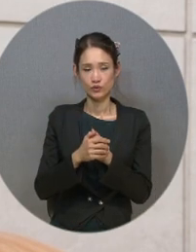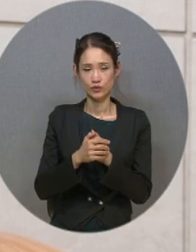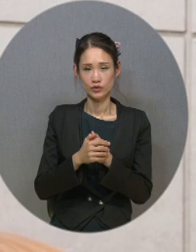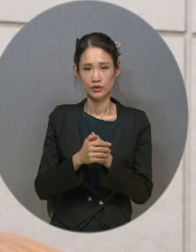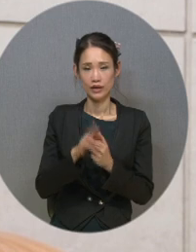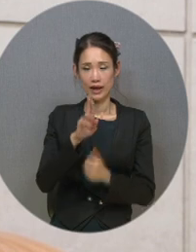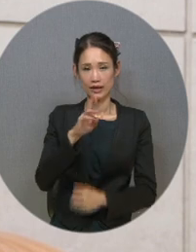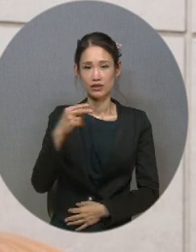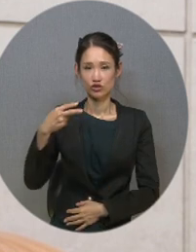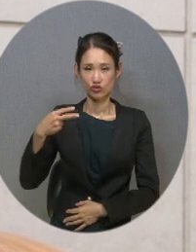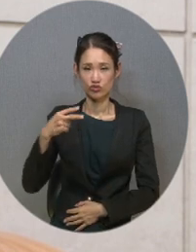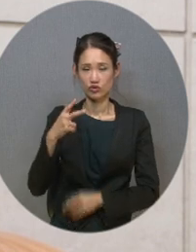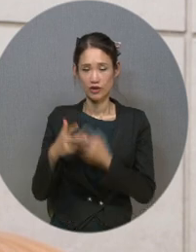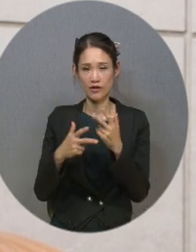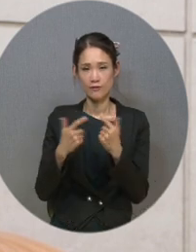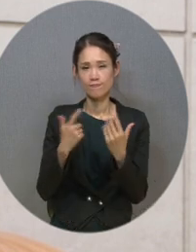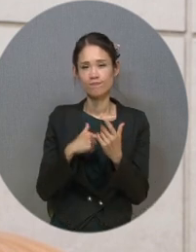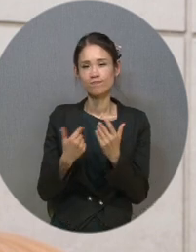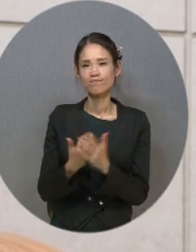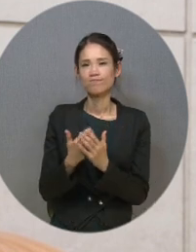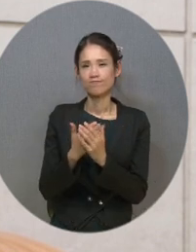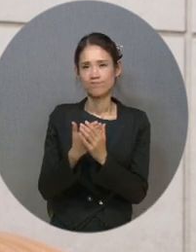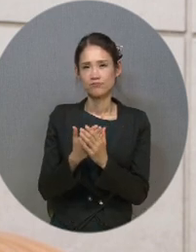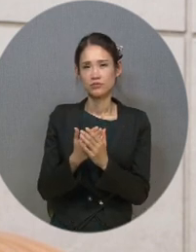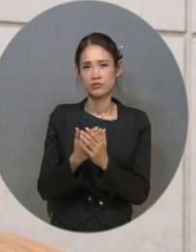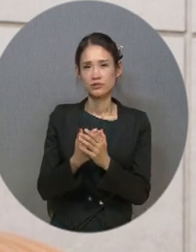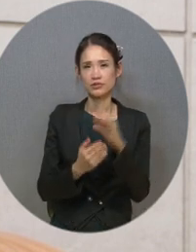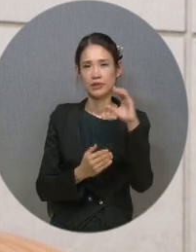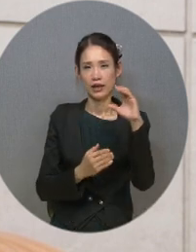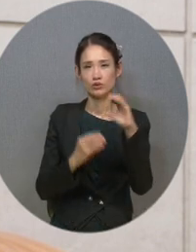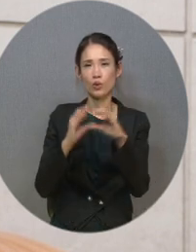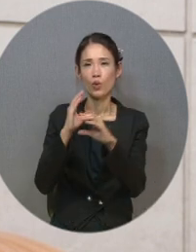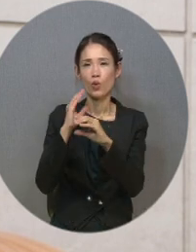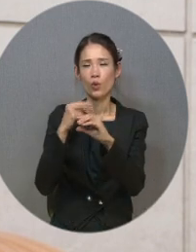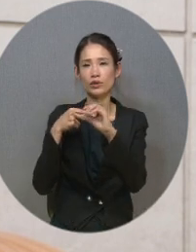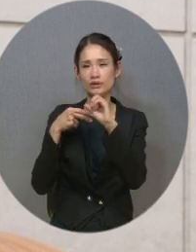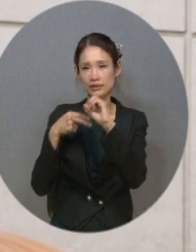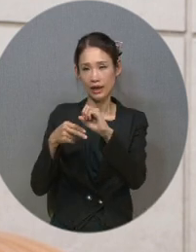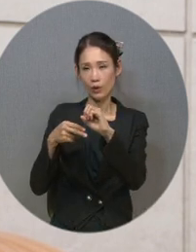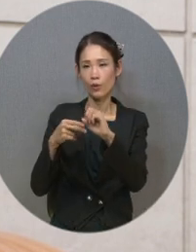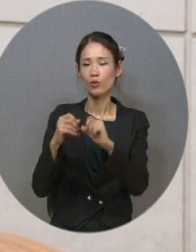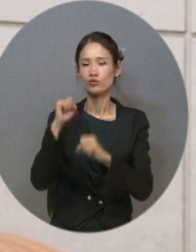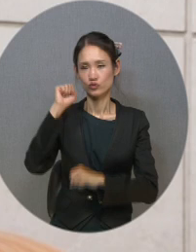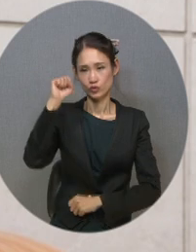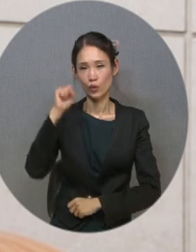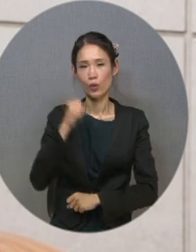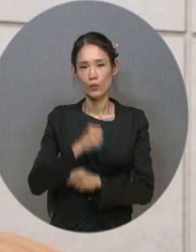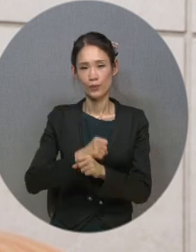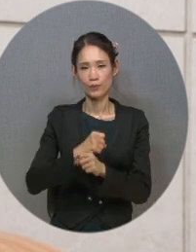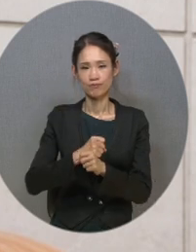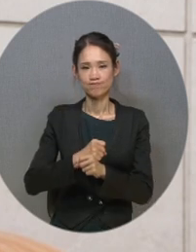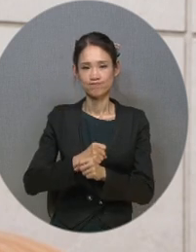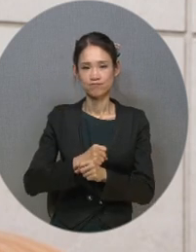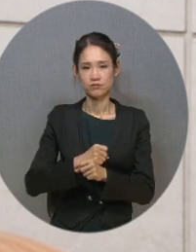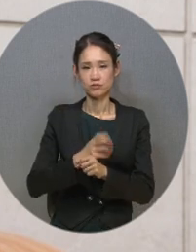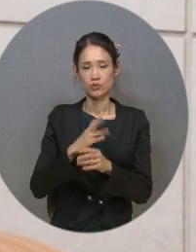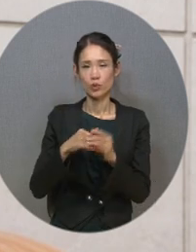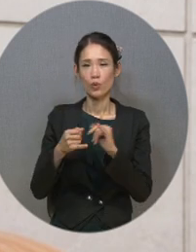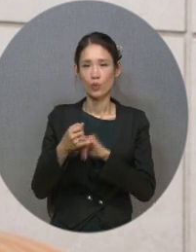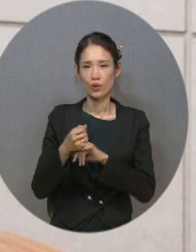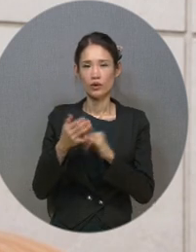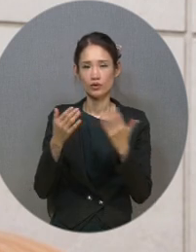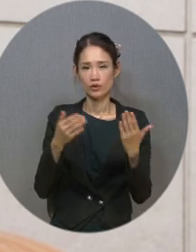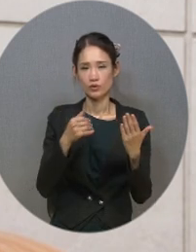산업을 진흥시켜서 탄소 제로 운동에 적극 참여하겠다 하고 네. 지금